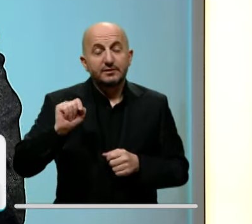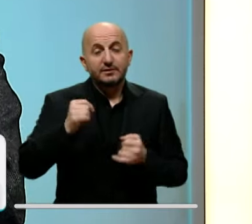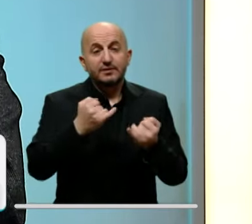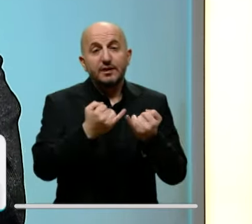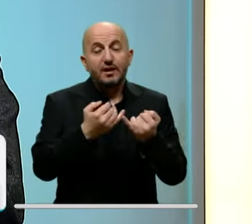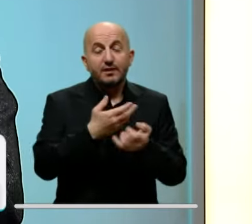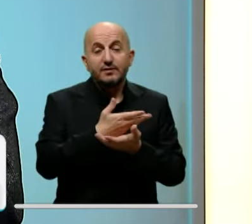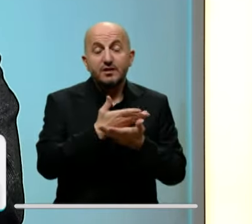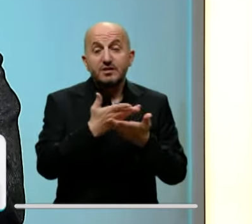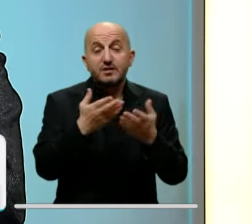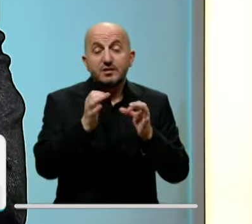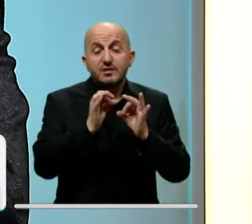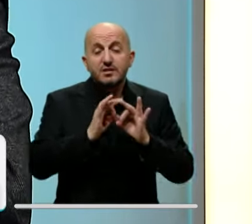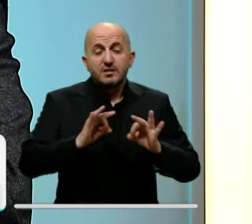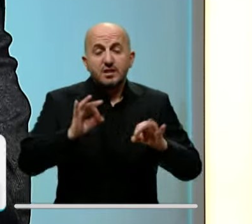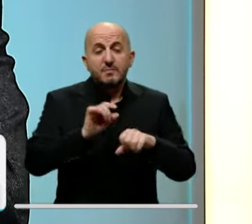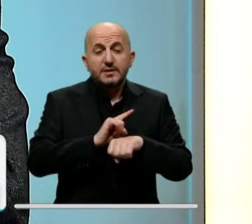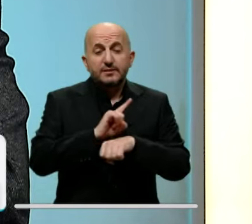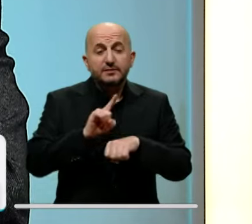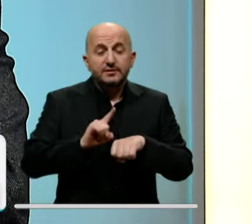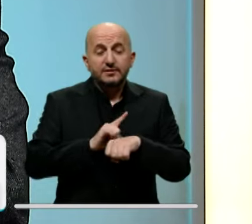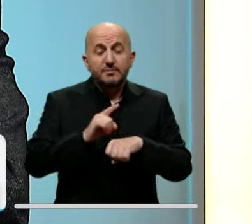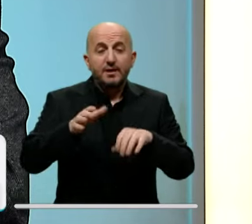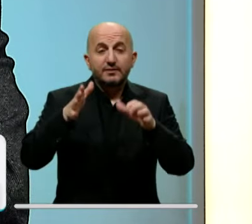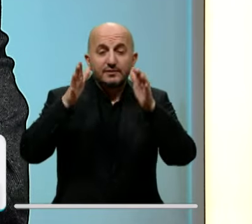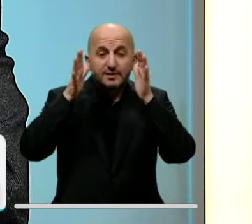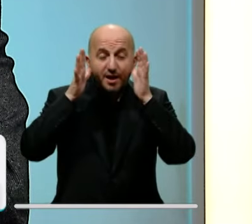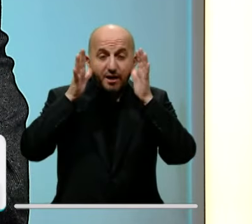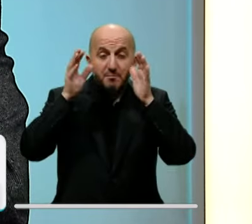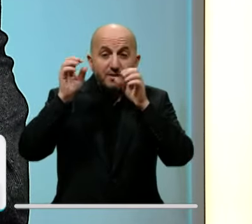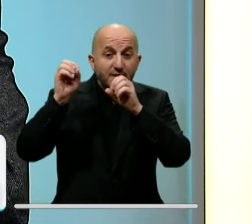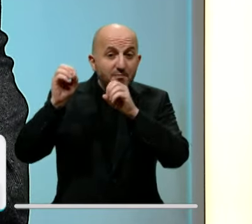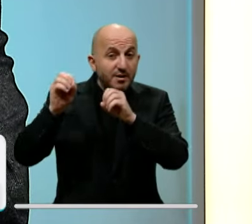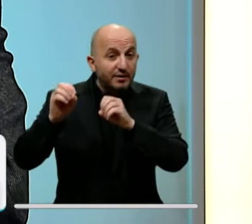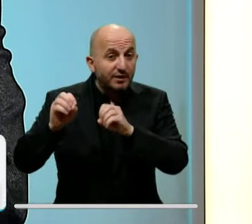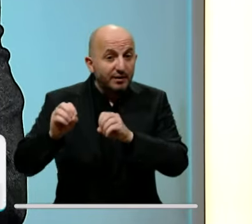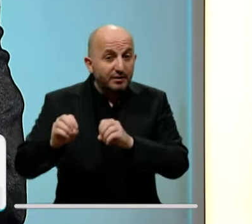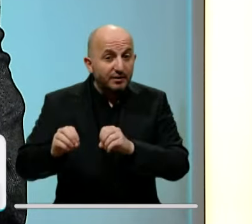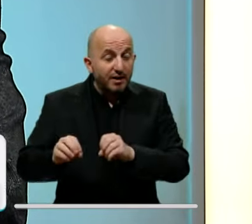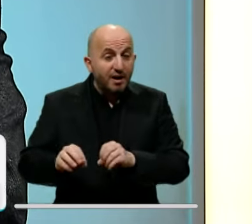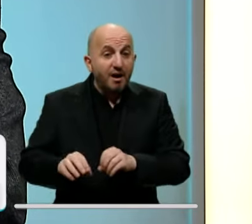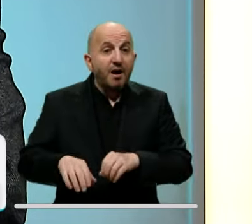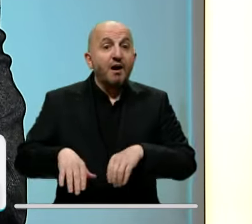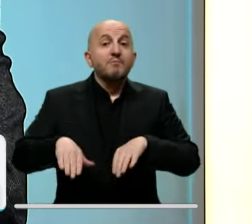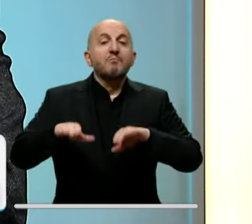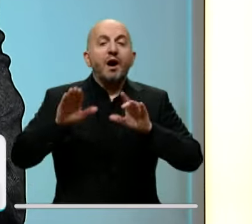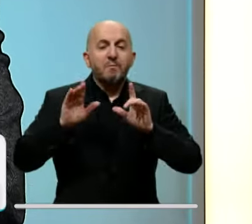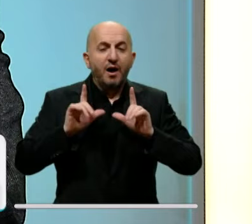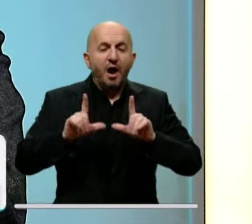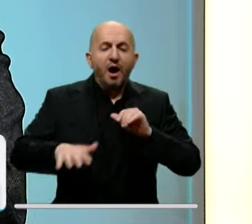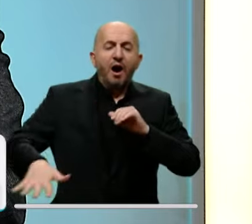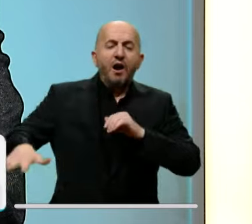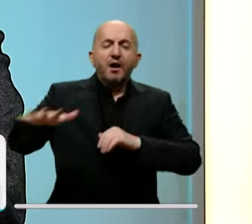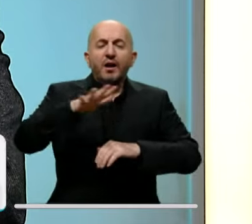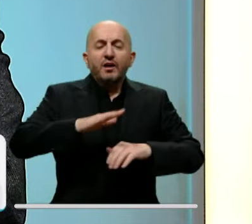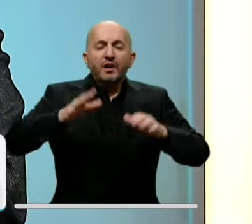kardeşlerimiz hiçbir zaman Eee namazı terk etme durumunda olmamalıdır herkes namazını